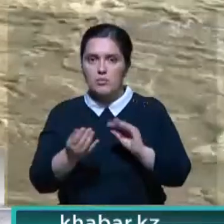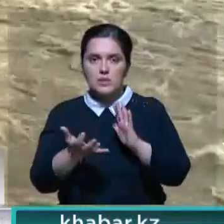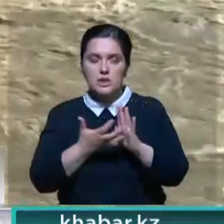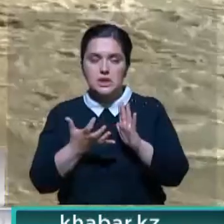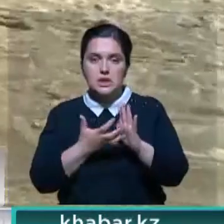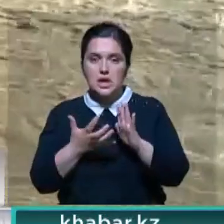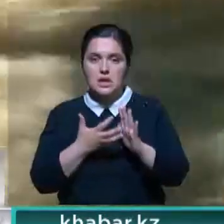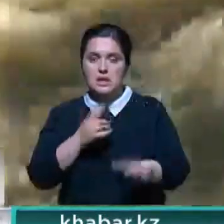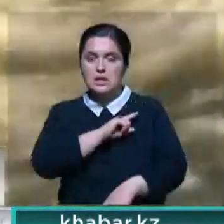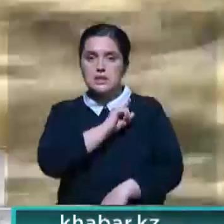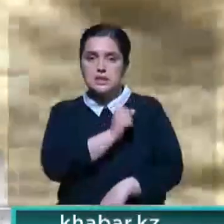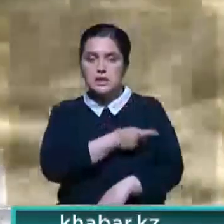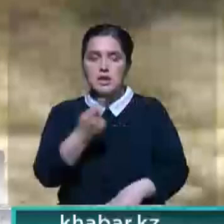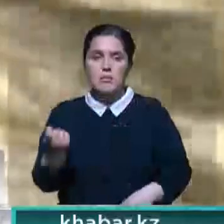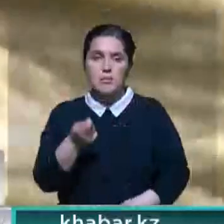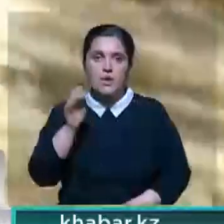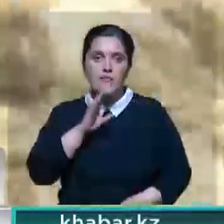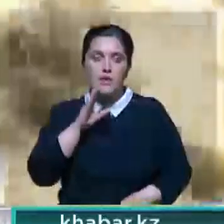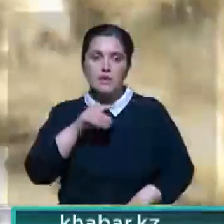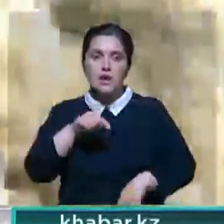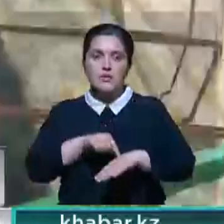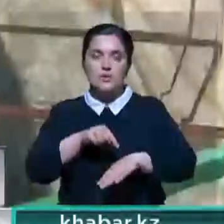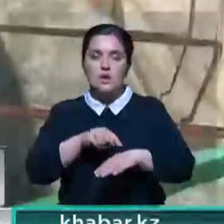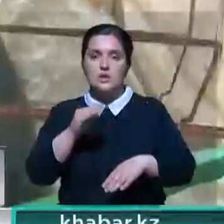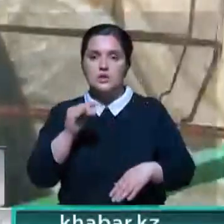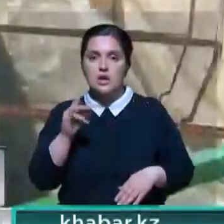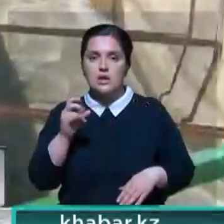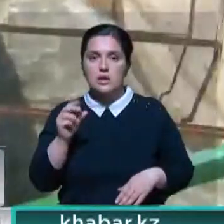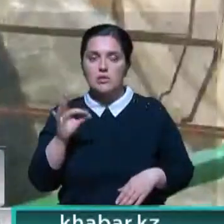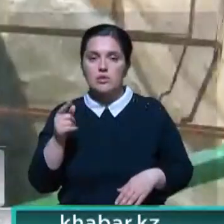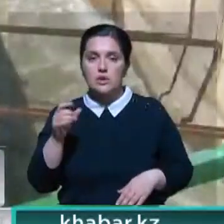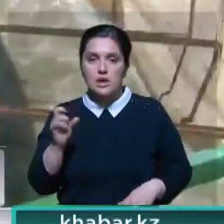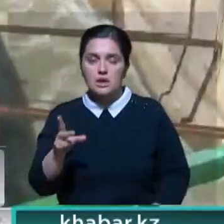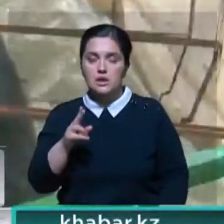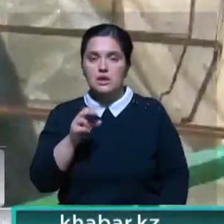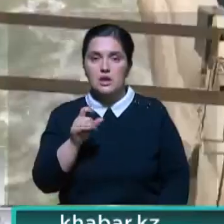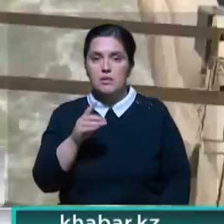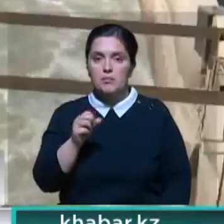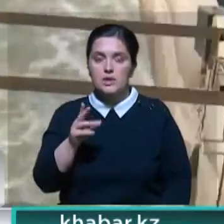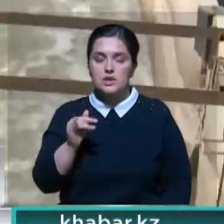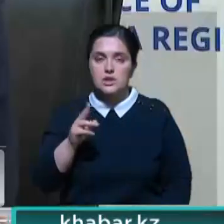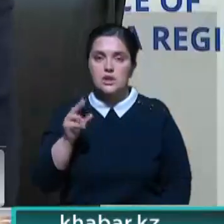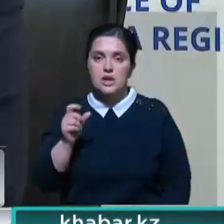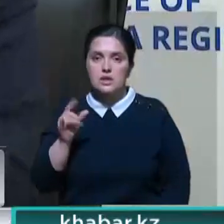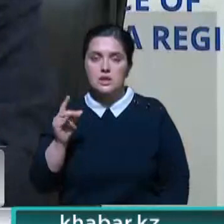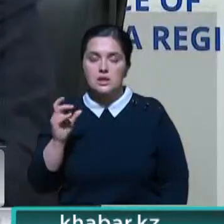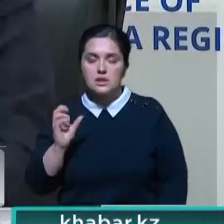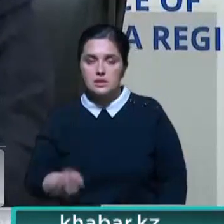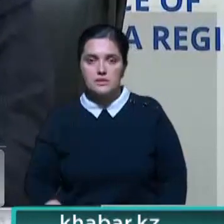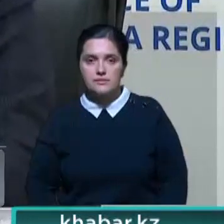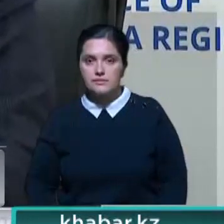недостаточно. Сильнее всех маловодие ощущают фермеры Женакурганского, Кармакшинского и Казалинского районов.